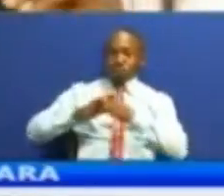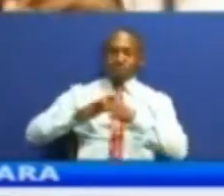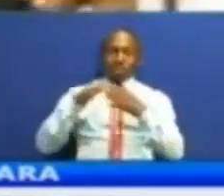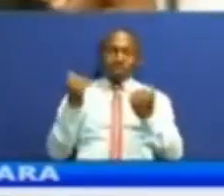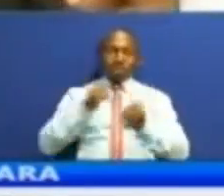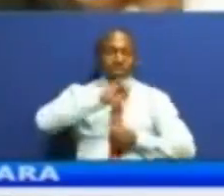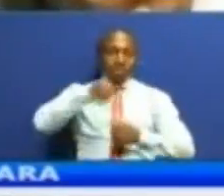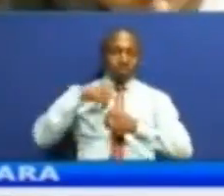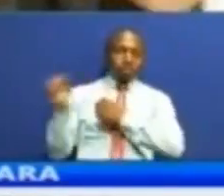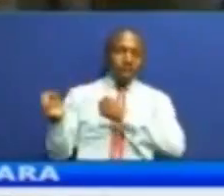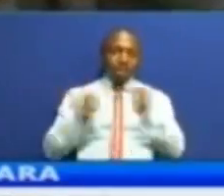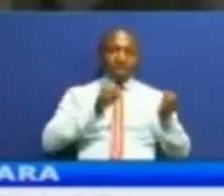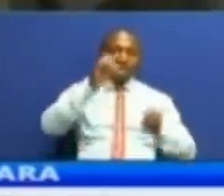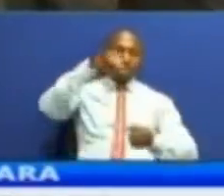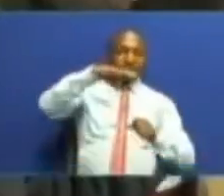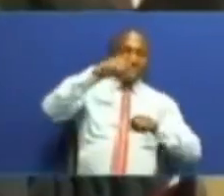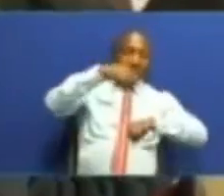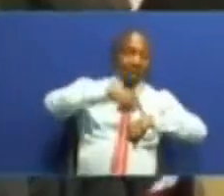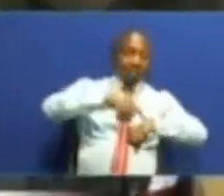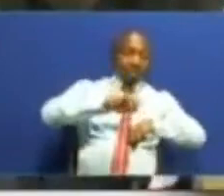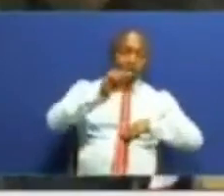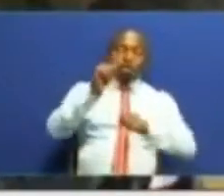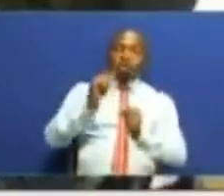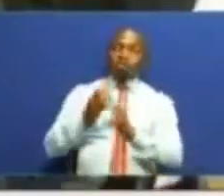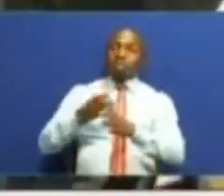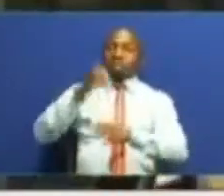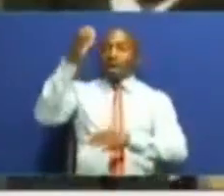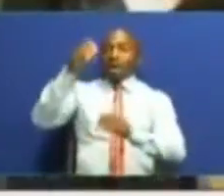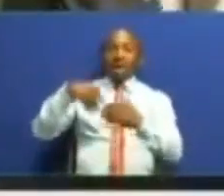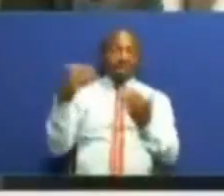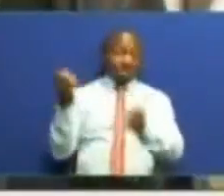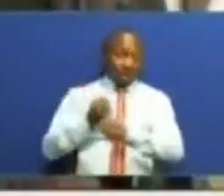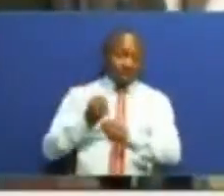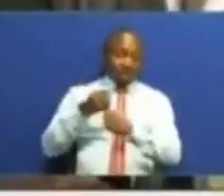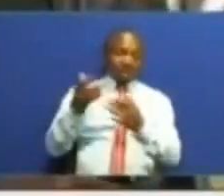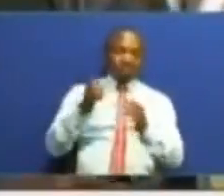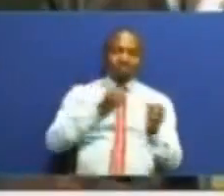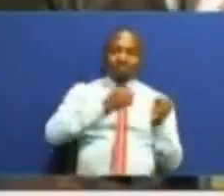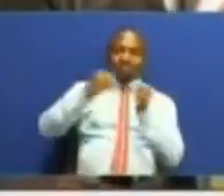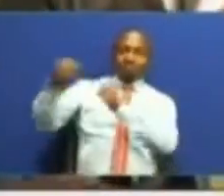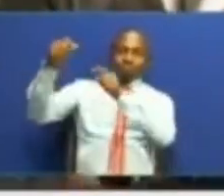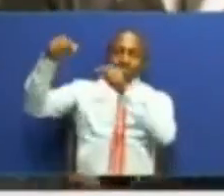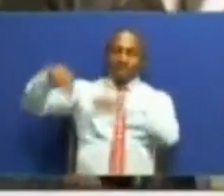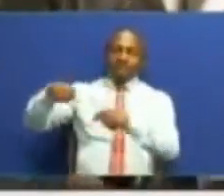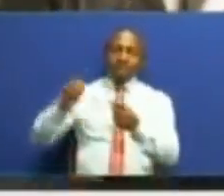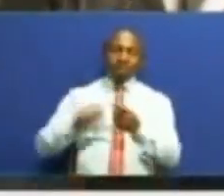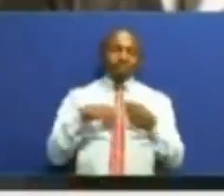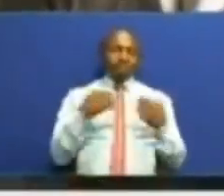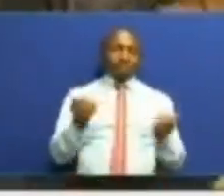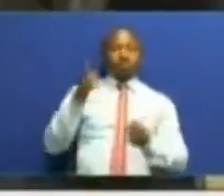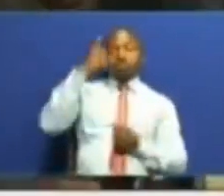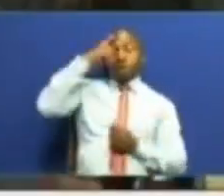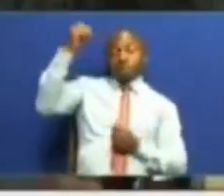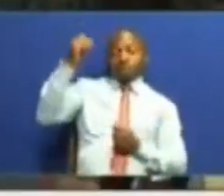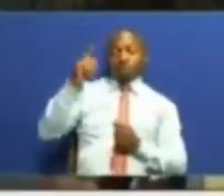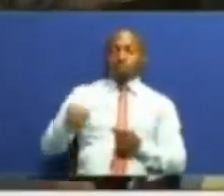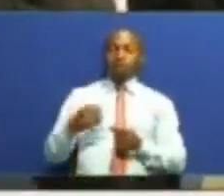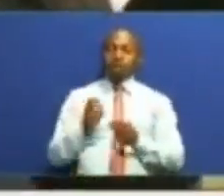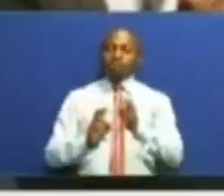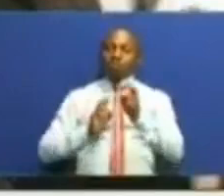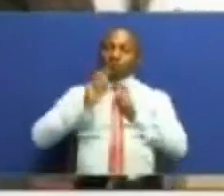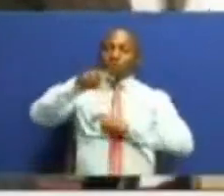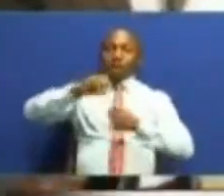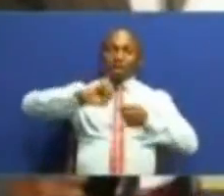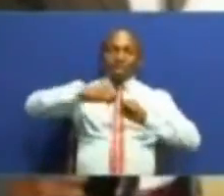sisi kuhamia startimes pale, kwa tuna empty tower ambayo ndio tunaelocate sasa kuileta hapa. Kwa hiyo tunaamini tu kwamba tutakuwa tumevuka changamoto ya